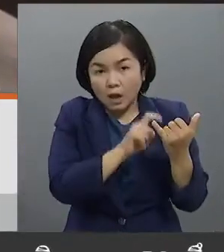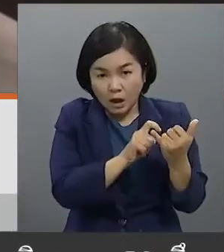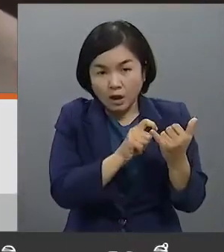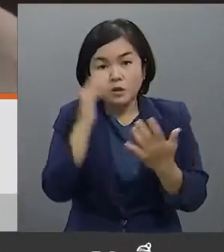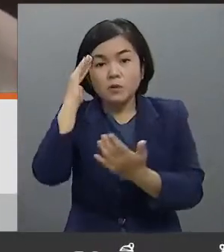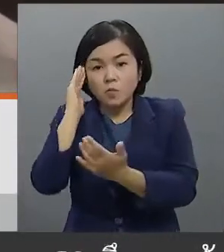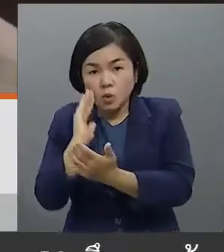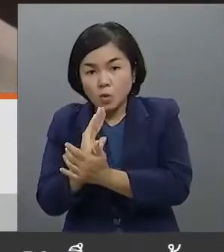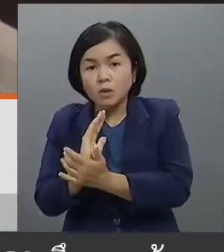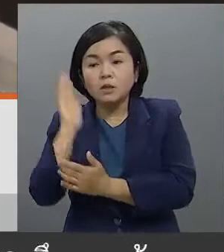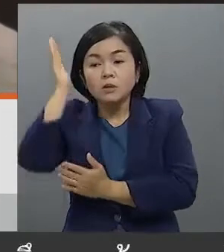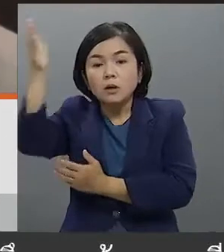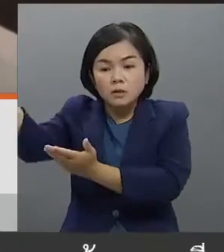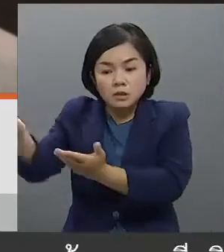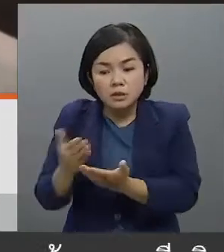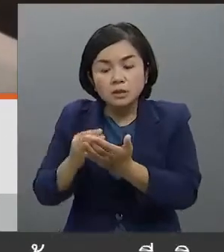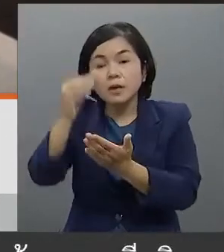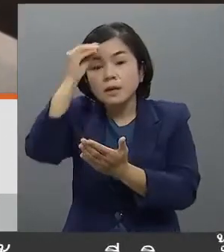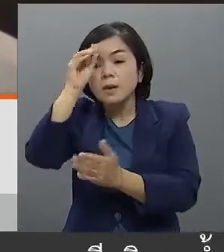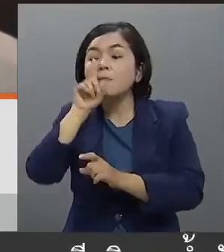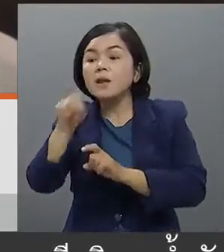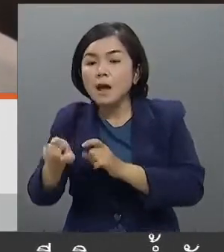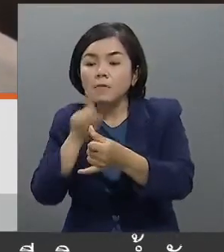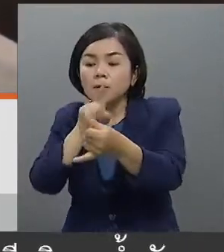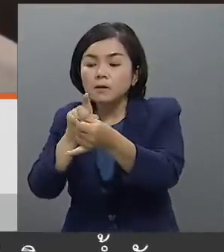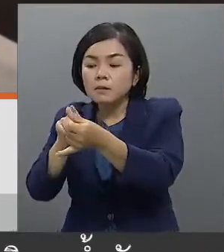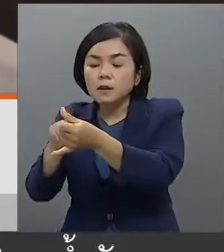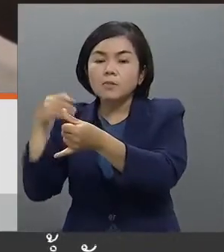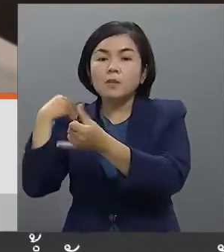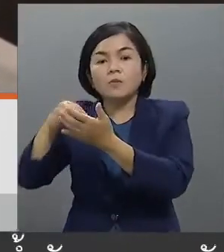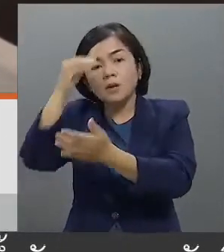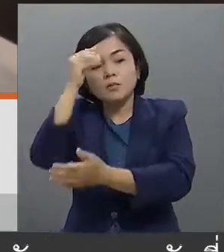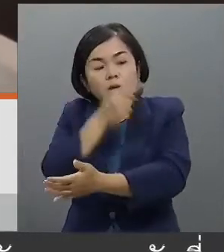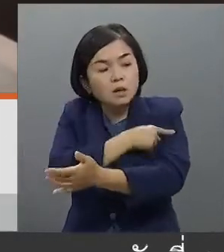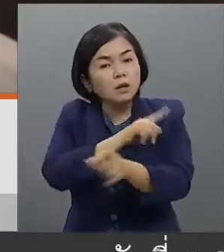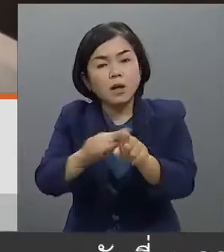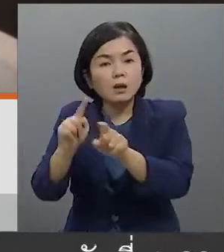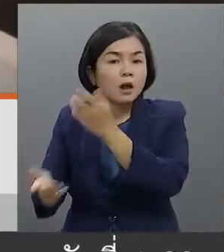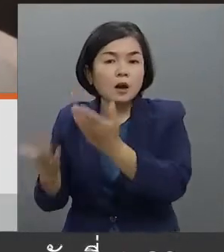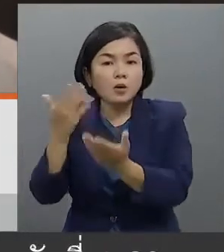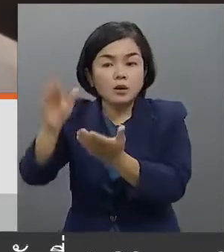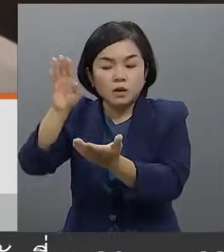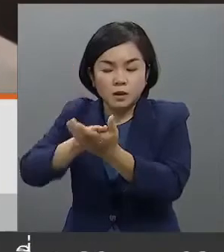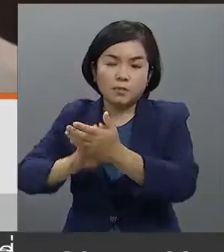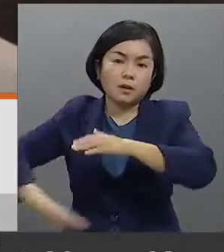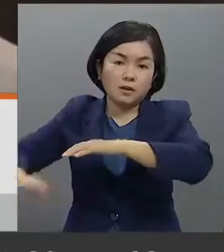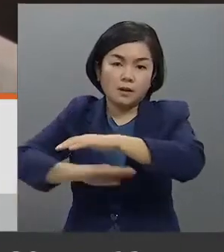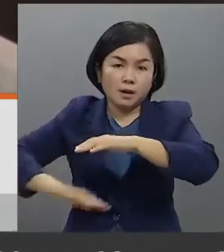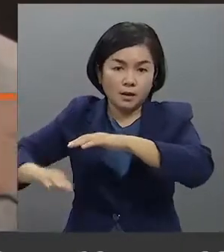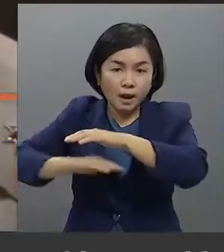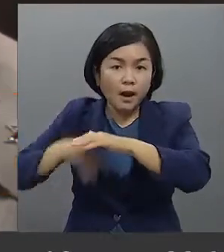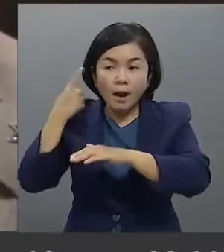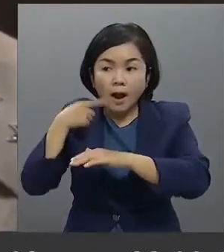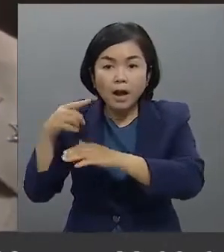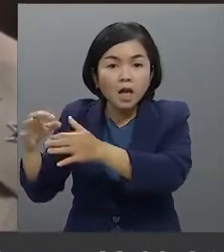เป็นนักศึกษาแล้วนั้นสอบปากคำไว้จากนั้นจะรวบรวมหลักฐานทั้งหมดนะว่าเกี่ยวข้องใครบ้างเพื่อ